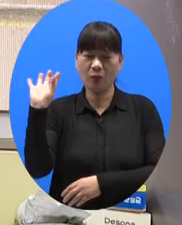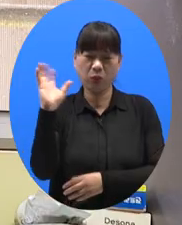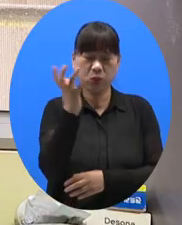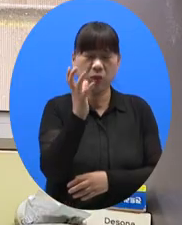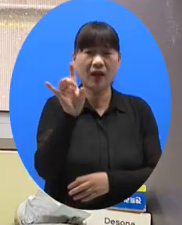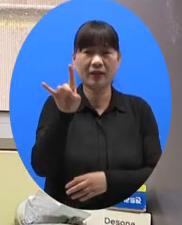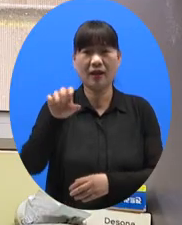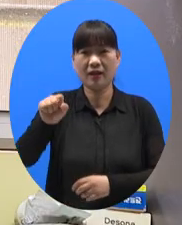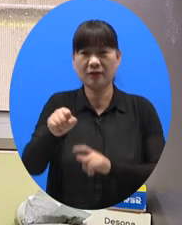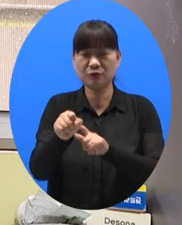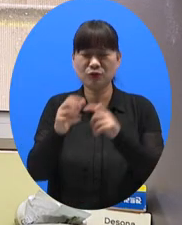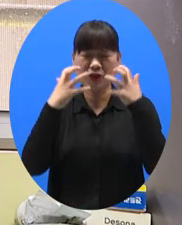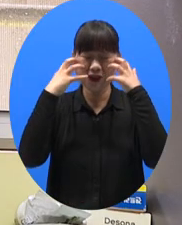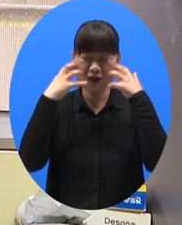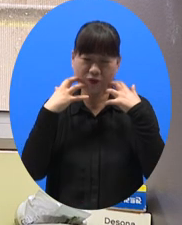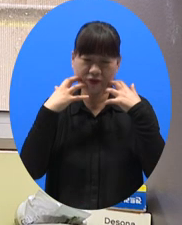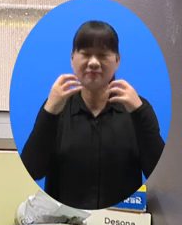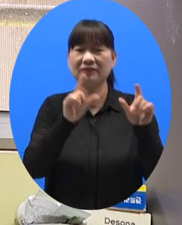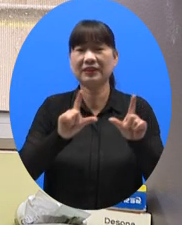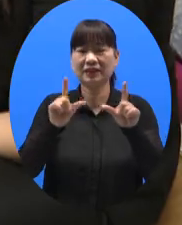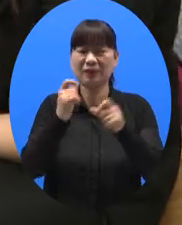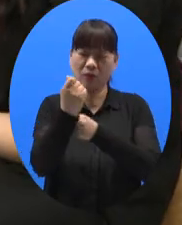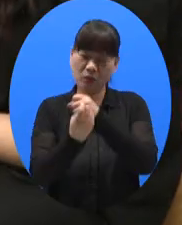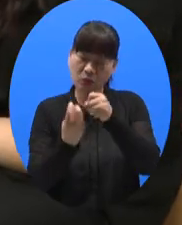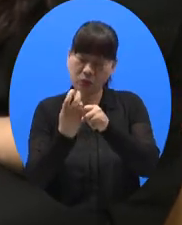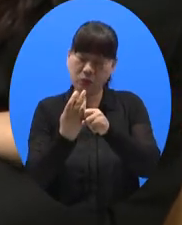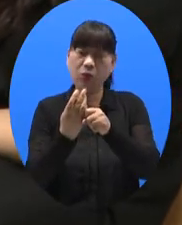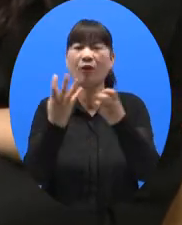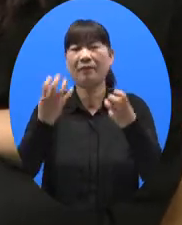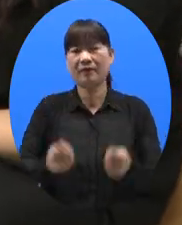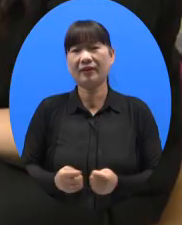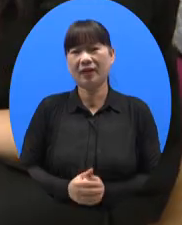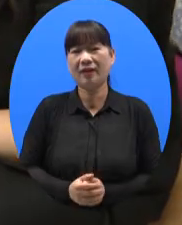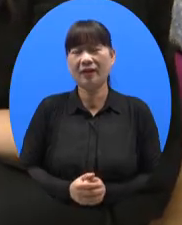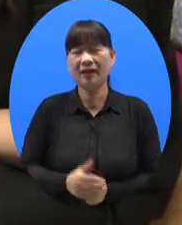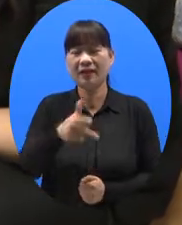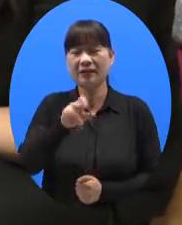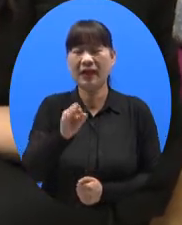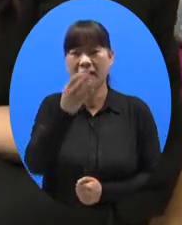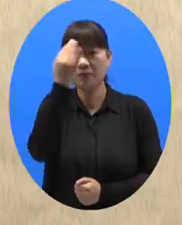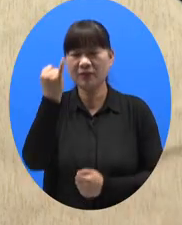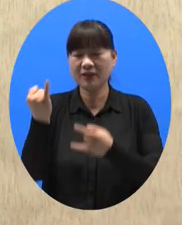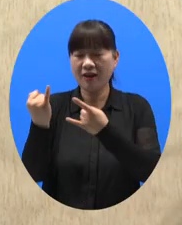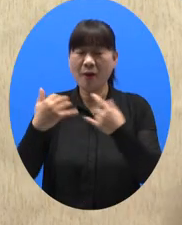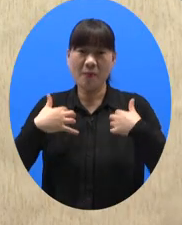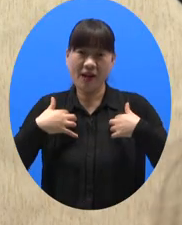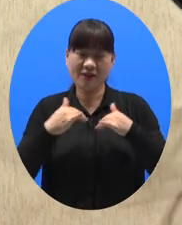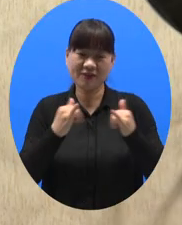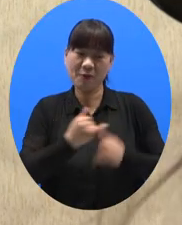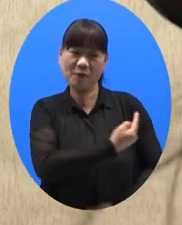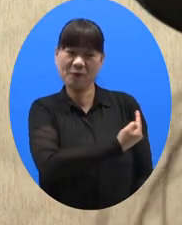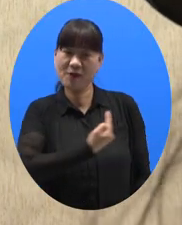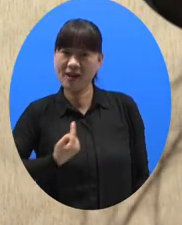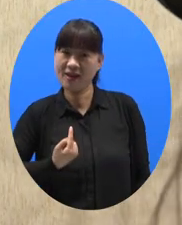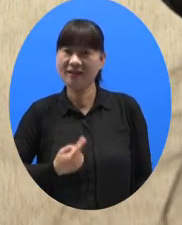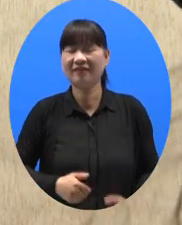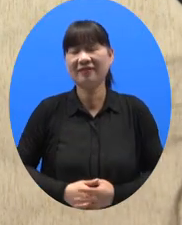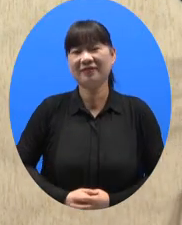이곳에서 여름나기 하기를 몇 해째. 이런 장할머니에게 오늘은 반가운 사람들이